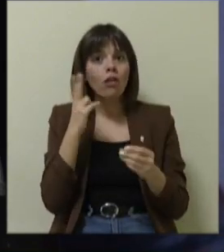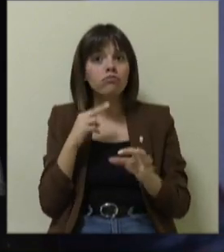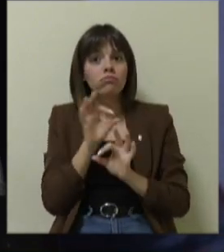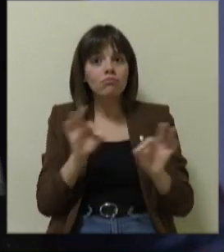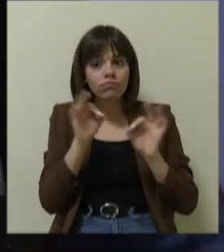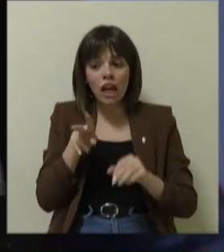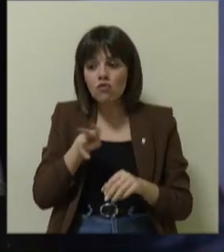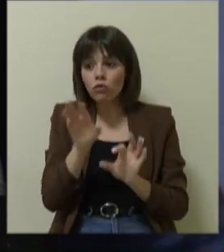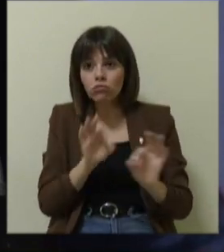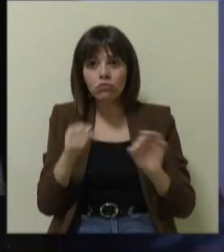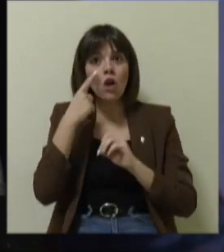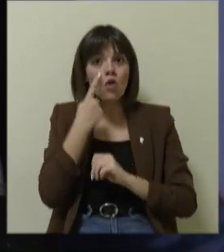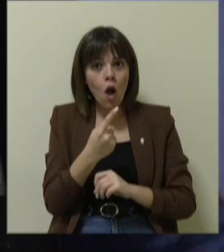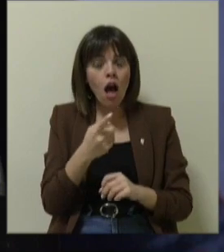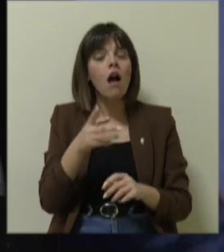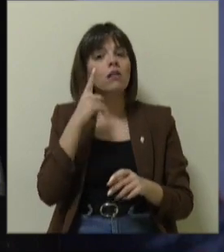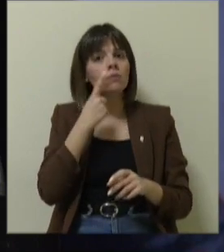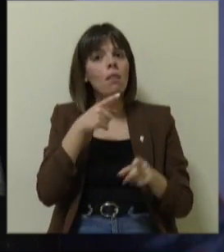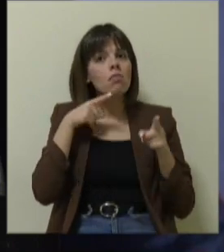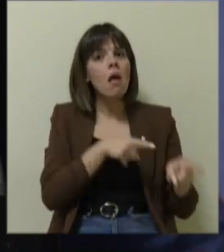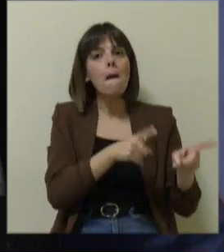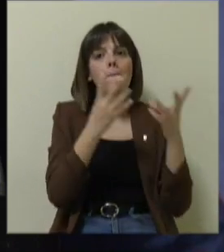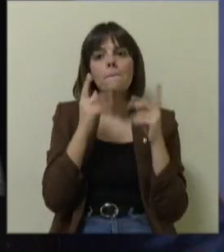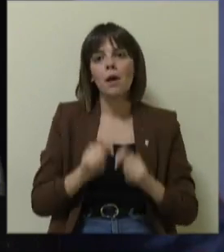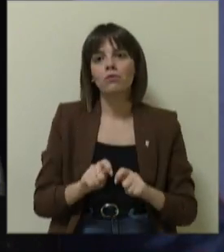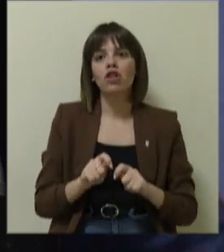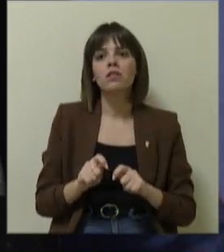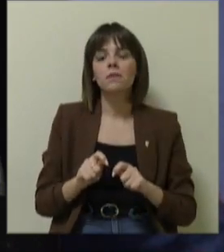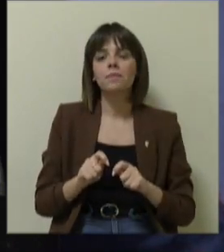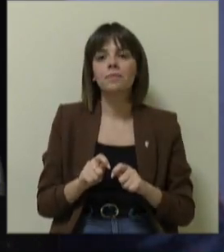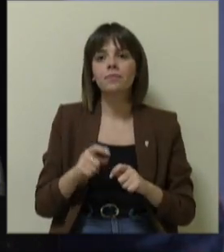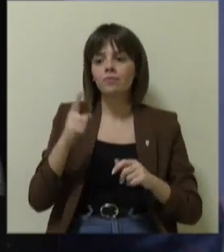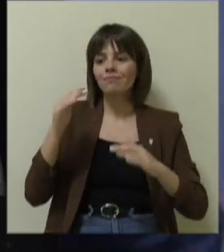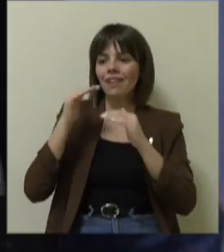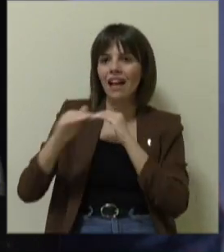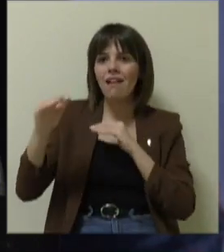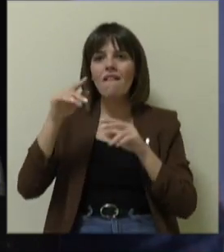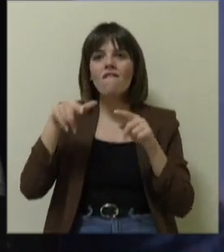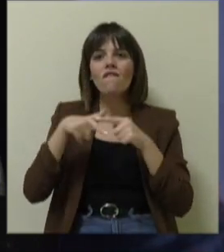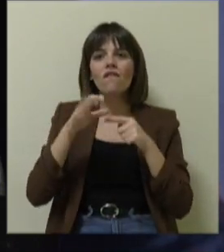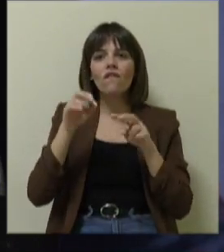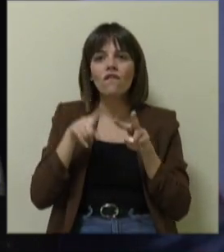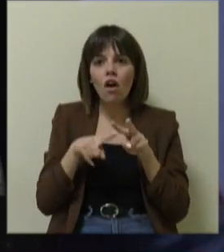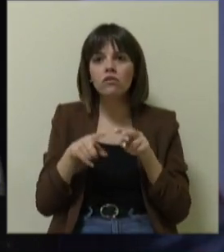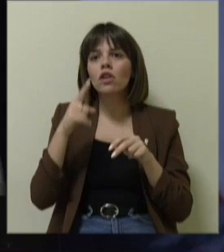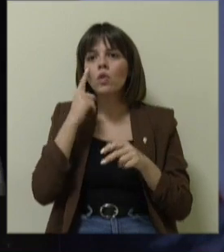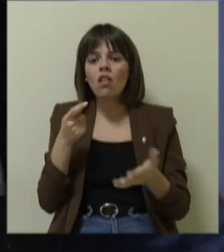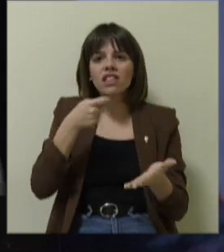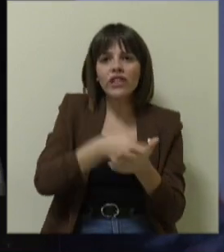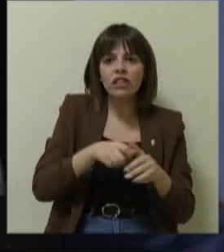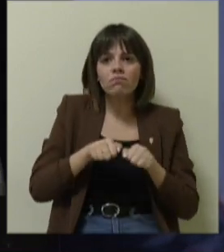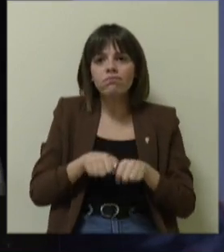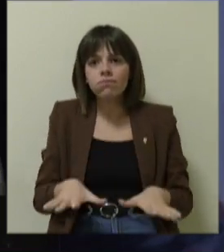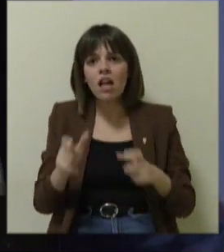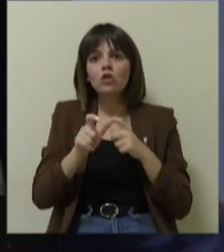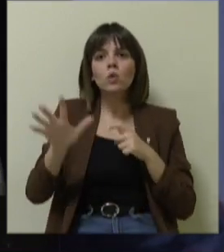ve yolsuzlukların sonuna kadar takipçisi olacağız. Kitlesel fonlama, melek yatırımcı ağları,